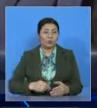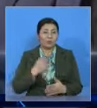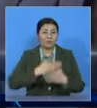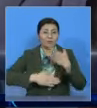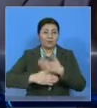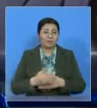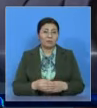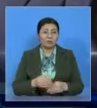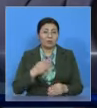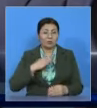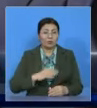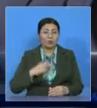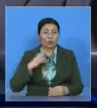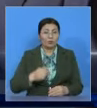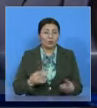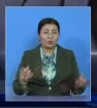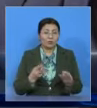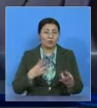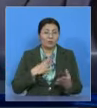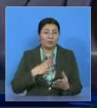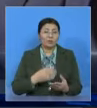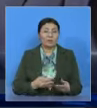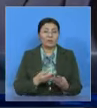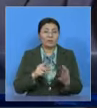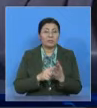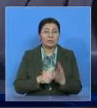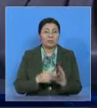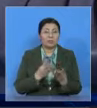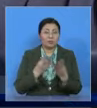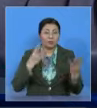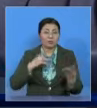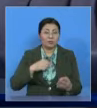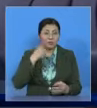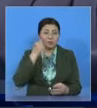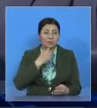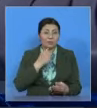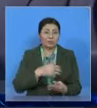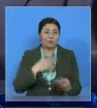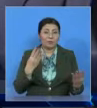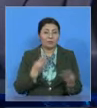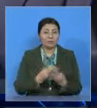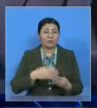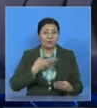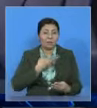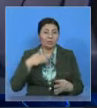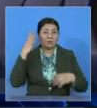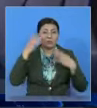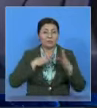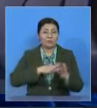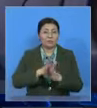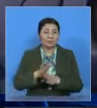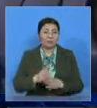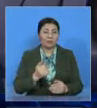жилье нужно было как воздух. 7 лет стоял в очереди. В преддверии 30-летия независимости наша мечта сбылась.